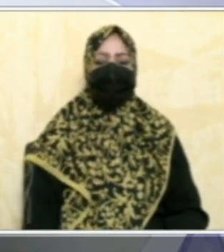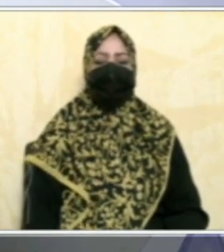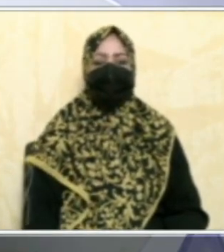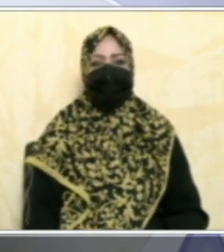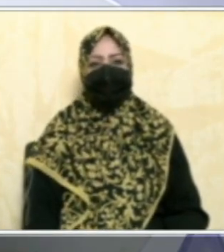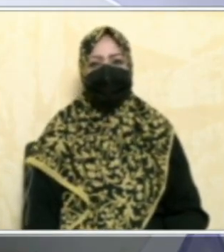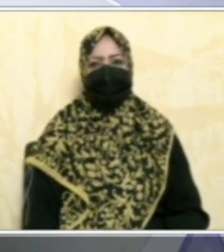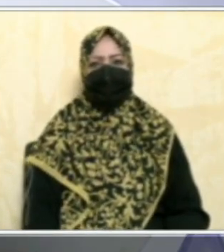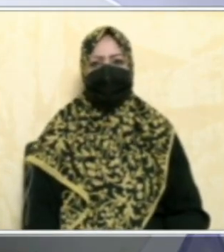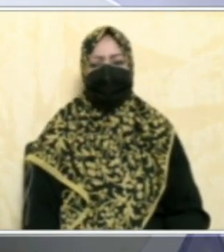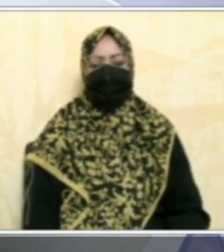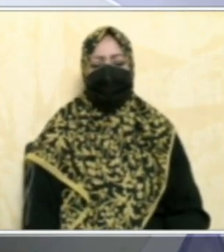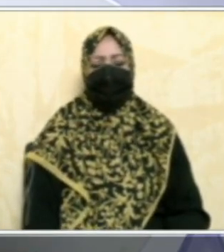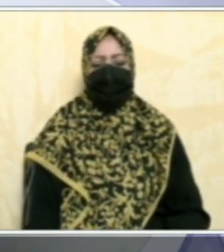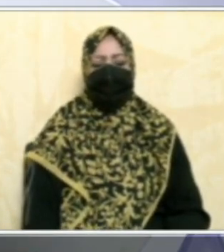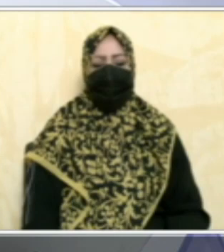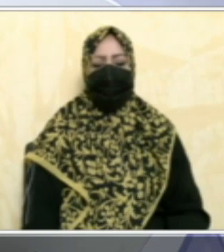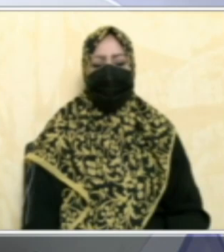الأخت كريمة من طرابلس.